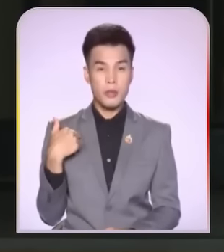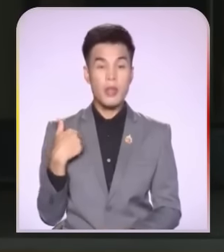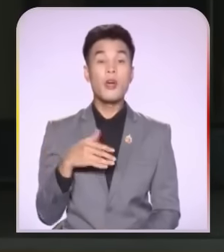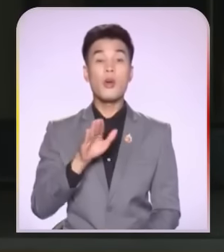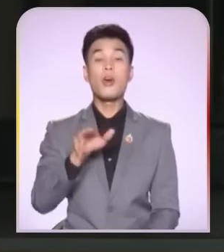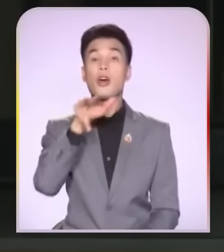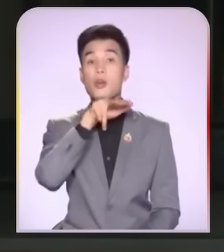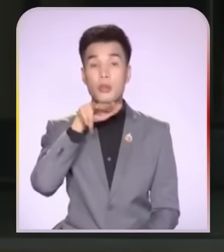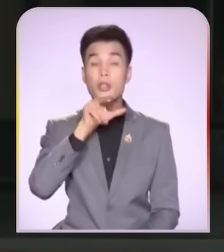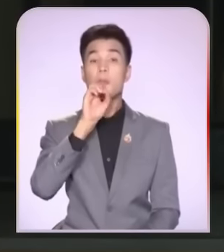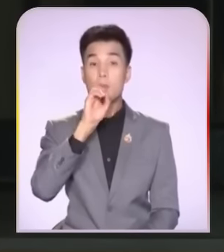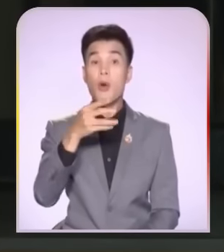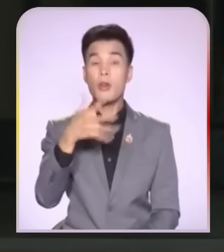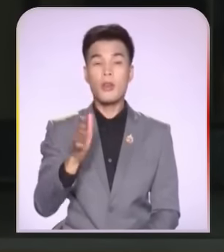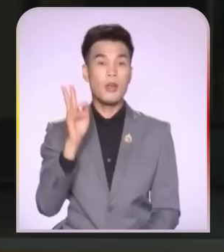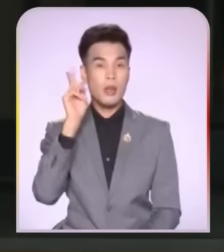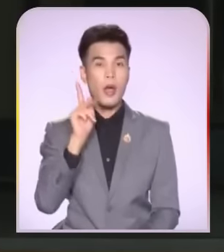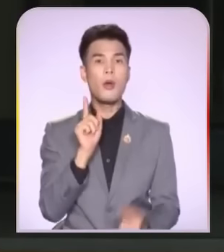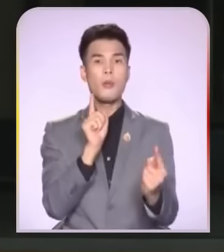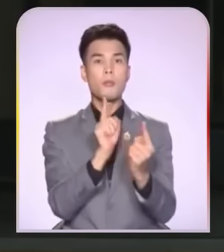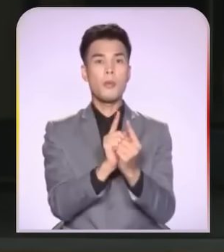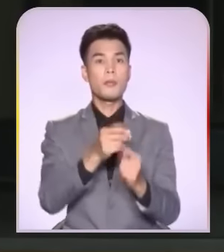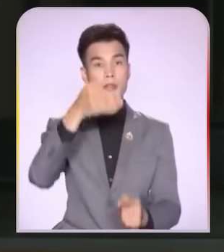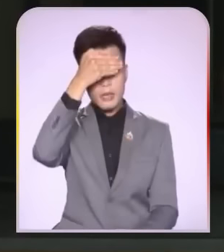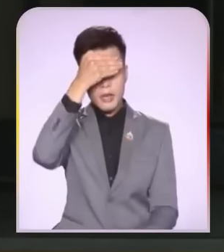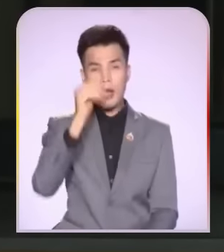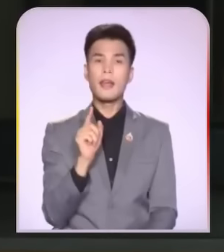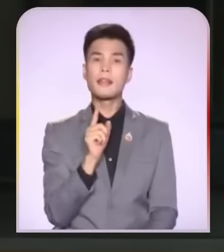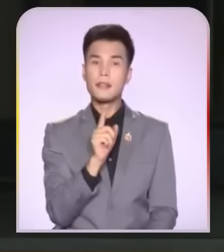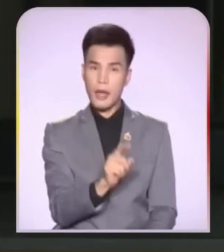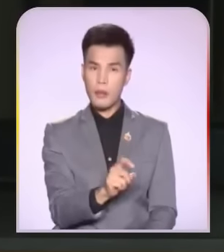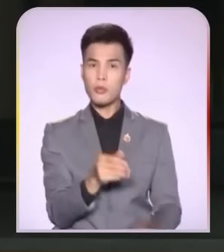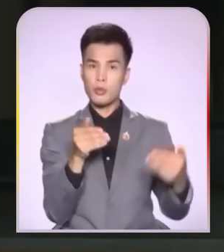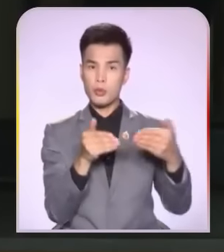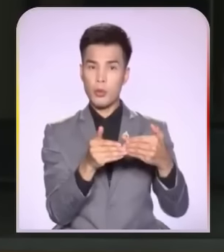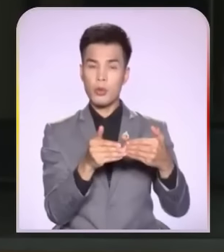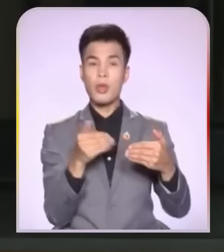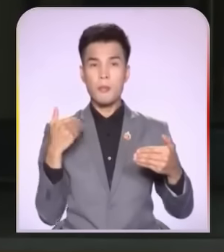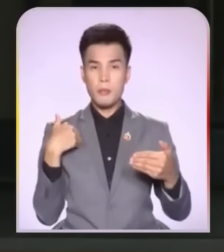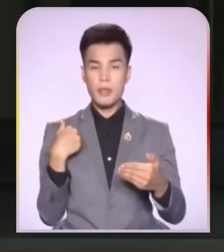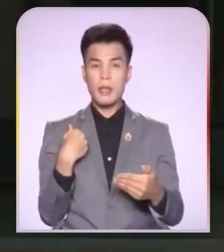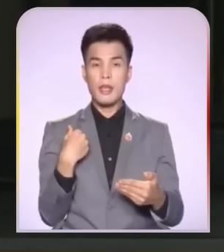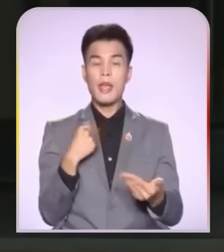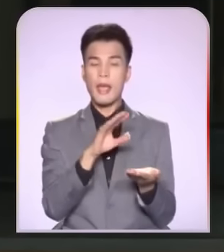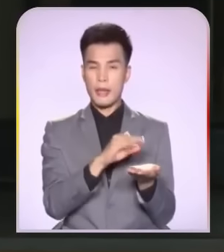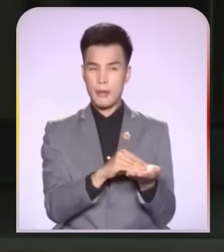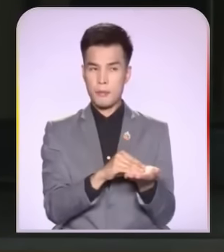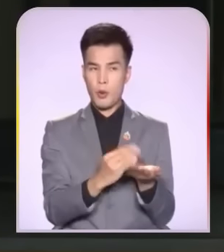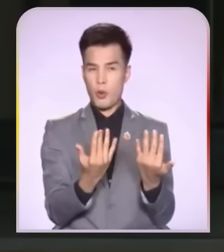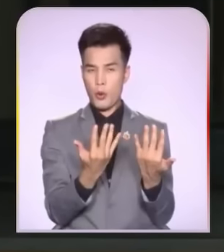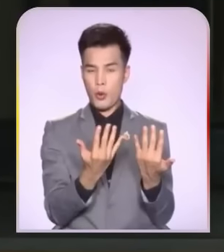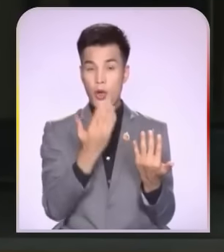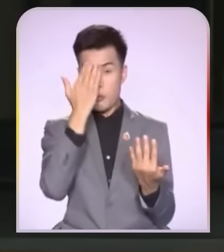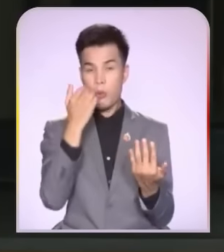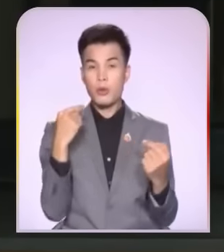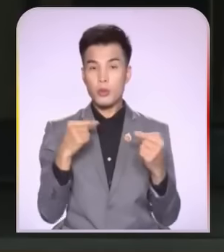คุณอนุทินที่พูดแล้วเนี่ยผู้สื่อข่าวไปเจอคุณชาดาก็ต้องถามคุณชาดาซะหน่อย มีใช่ไหม มีแต่เก็บไว้ก่อนได้ไหมเก ็ บไว้ก่อนเพราะว่